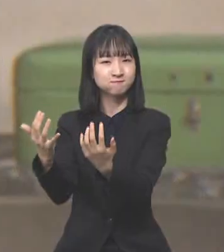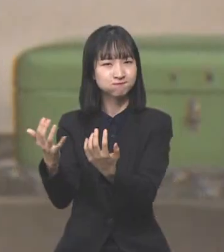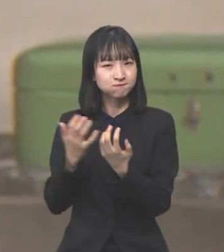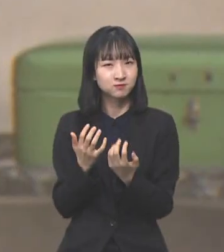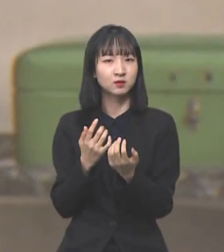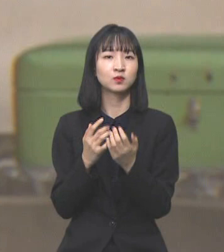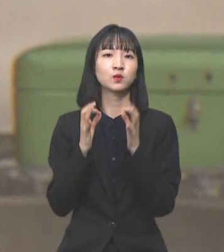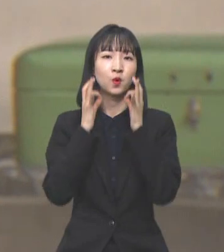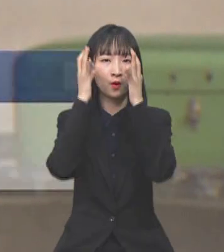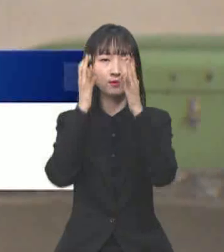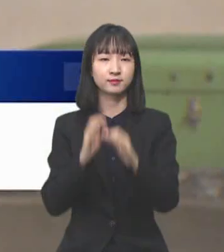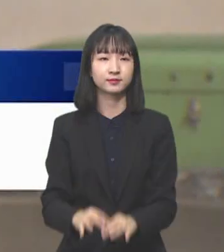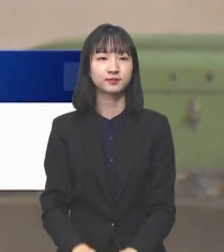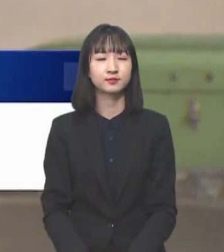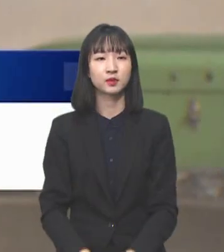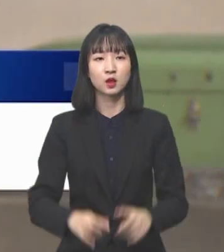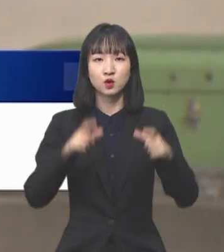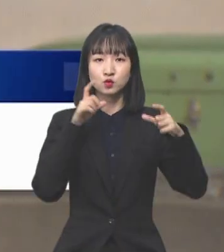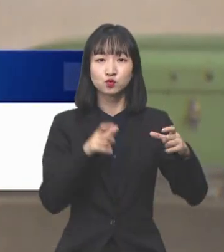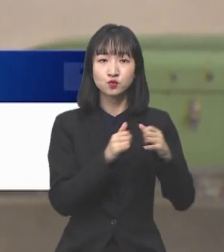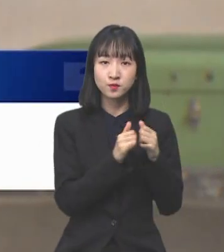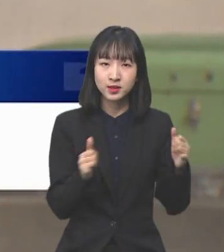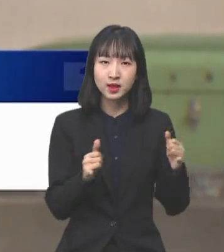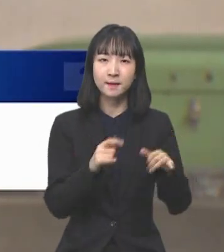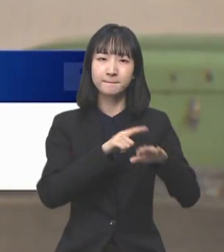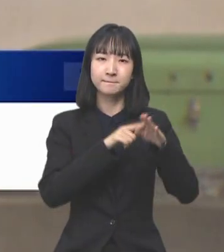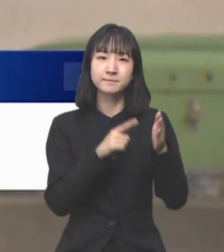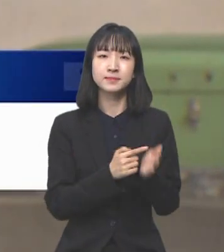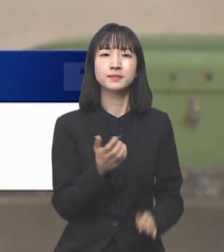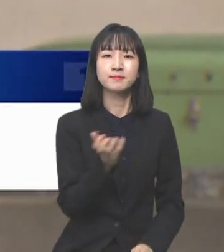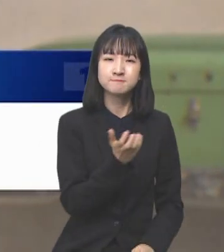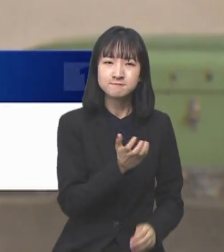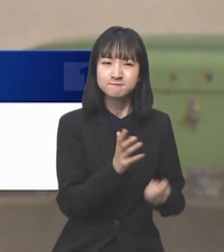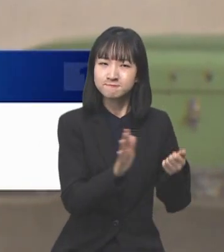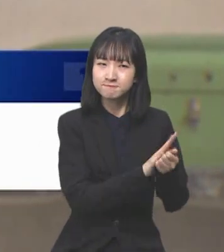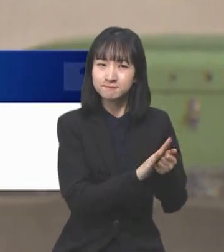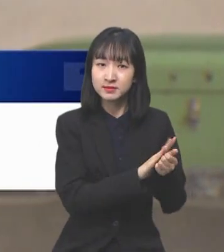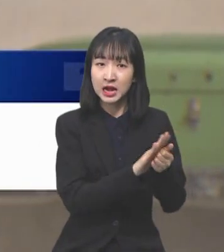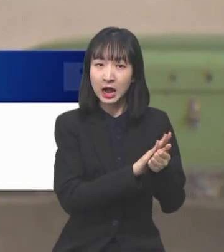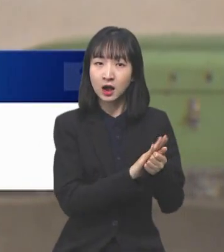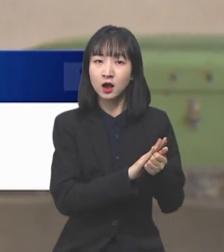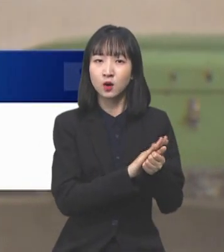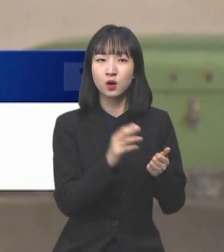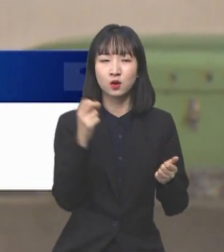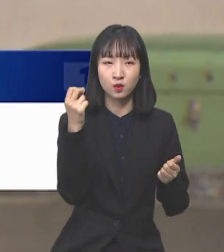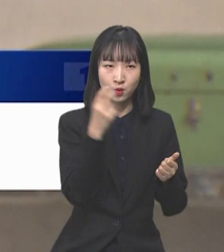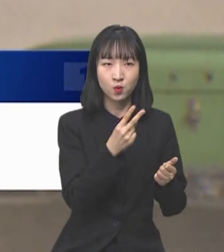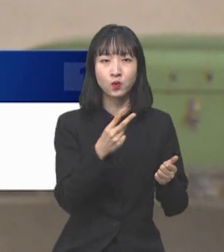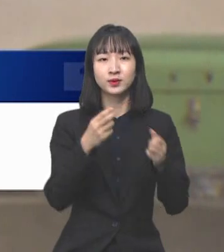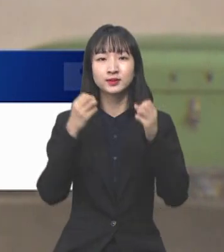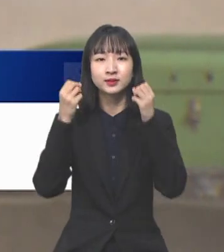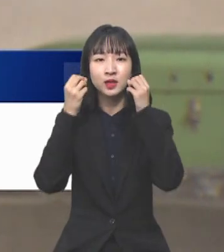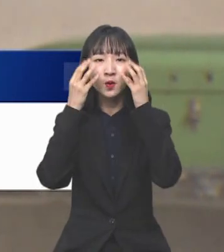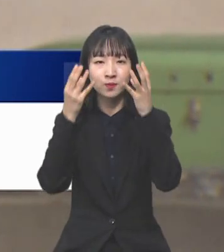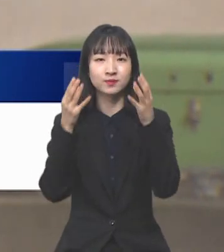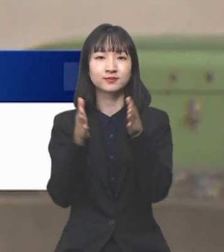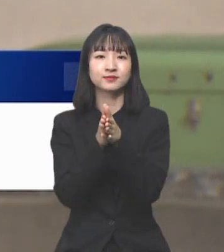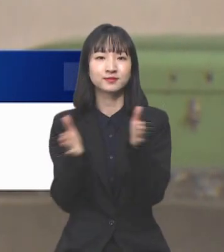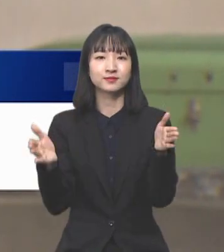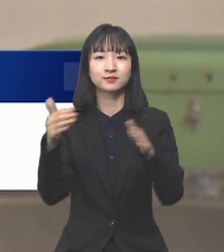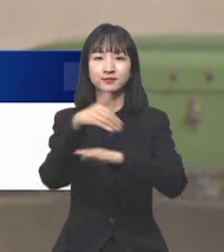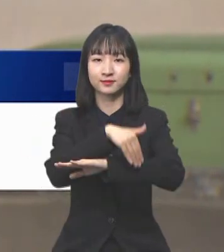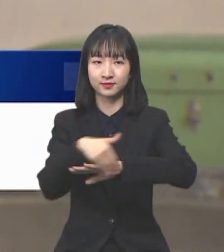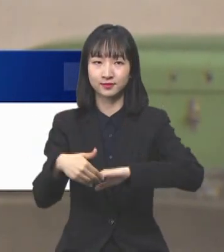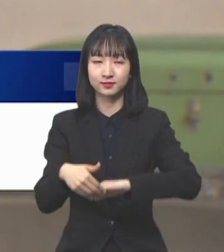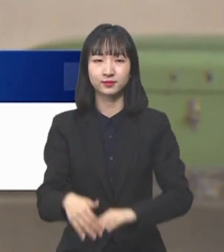한마음을 은 발레 가면서 아 지금 문제 새롭게 뭐 출발을 에 시작을 하고 있습니다 우리